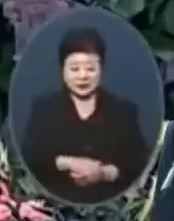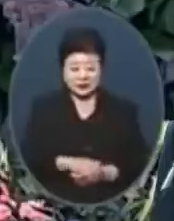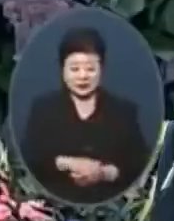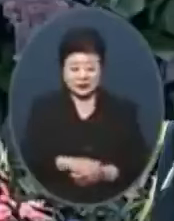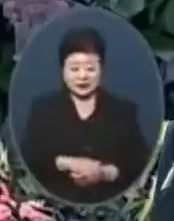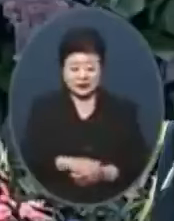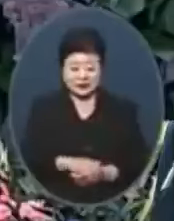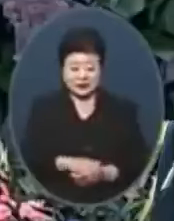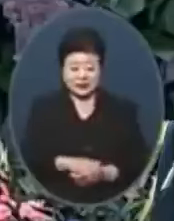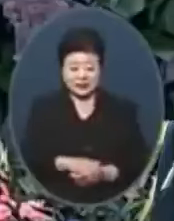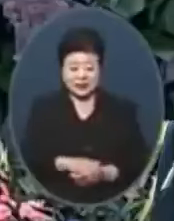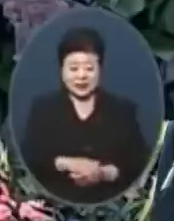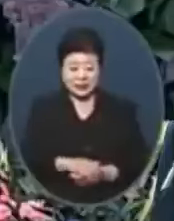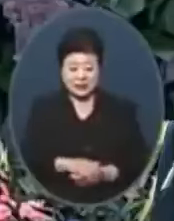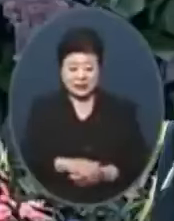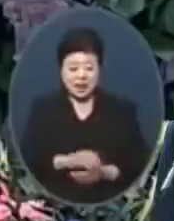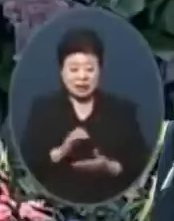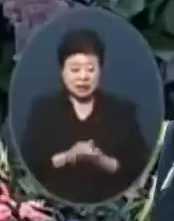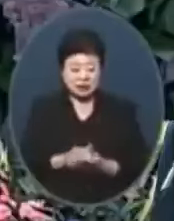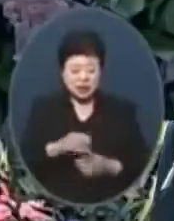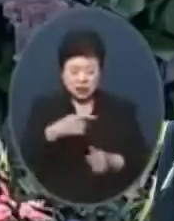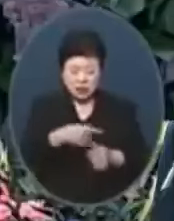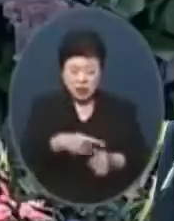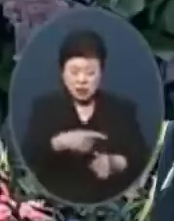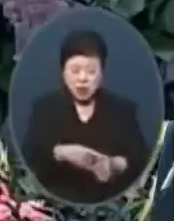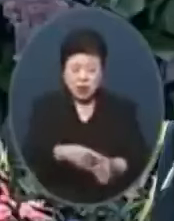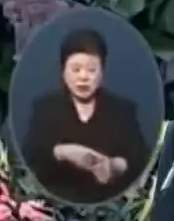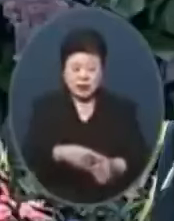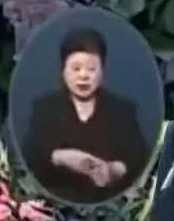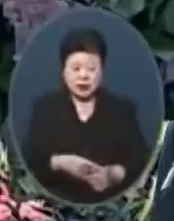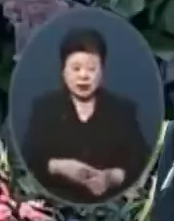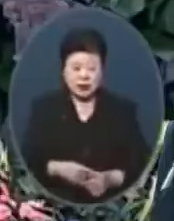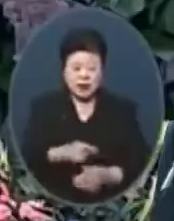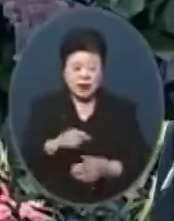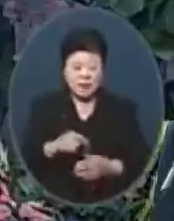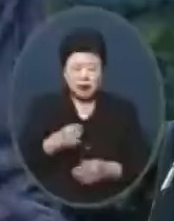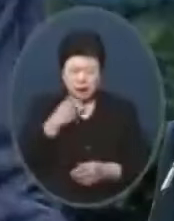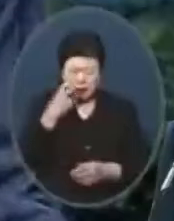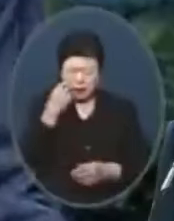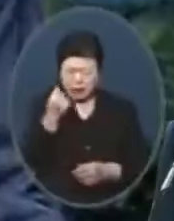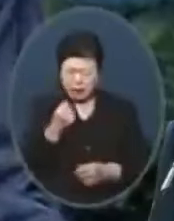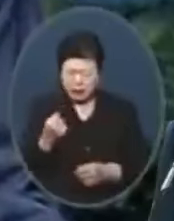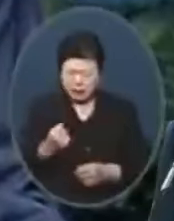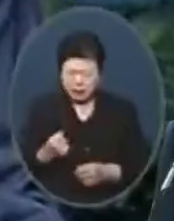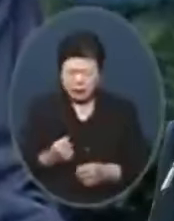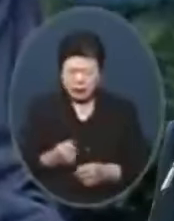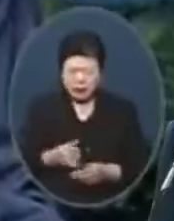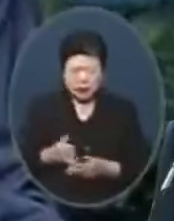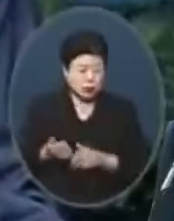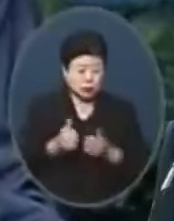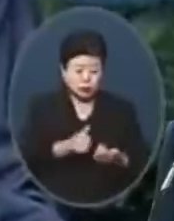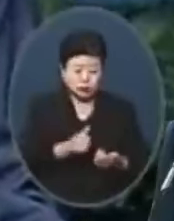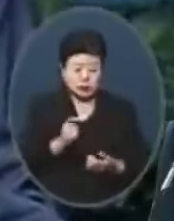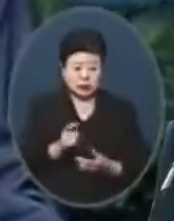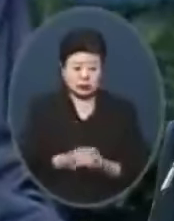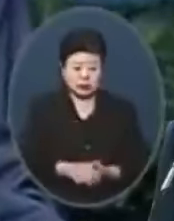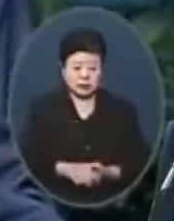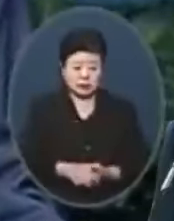그 친구가 그 말을 듣고 마음속에 곰팡이가 피어서 아주 인격이 비뚤어지고 만다는 것입니다.